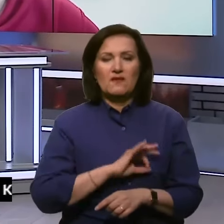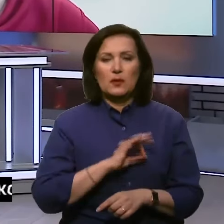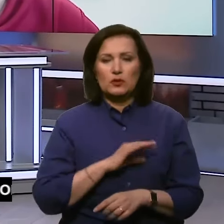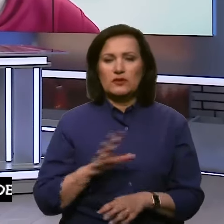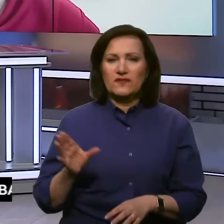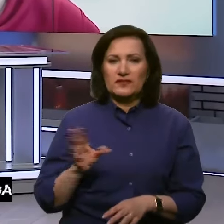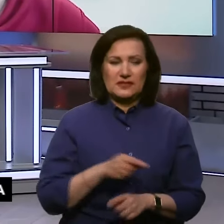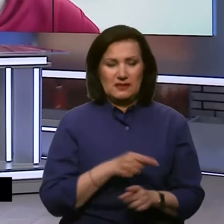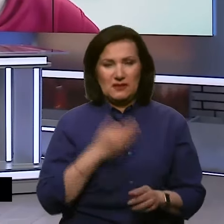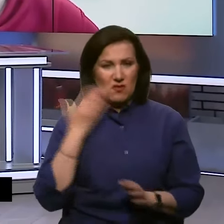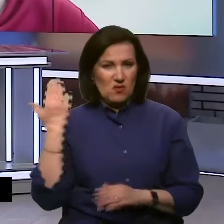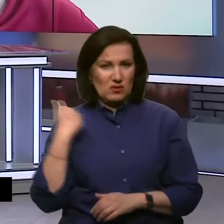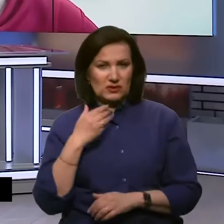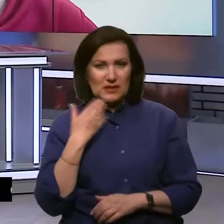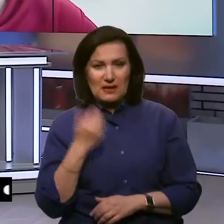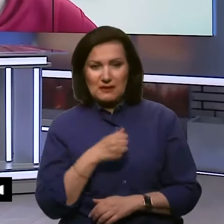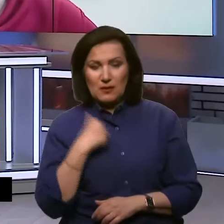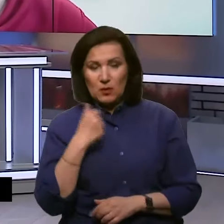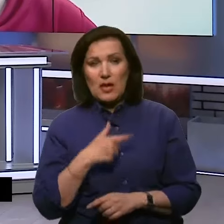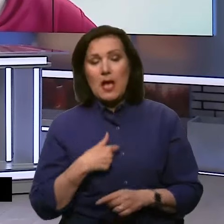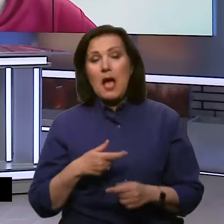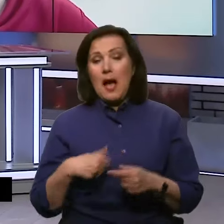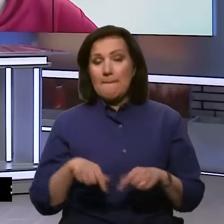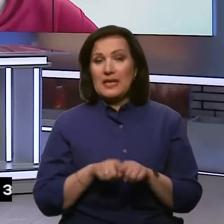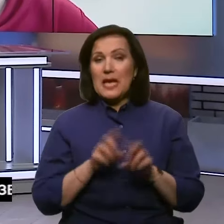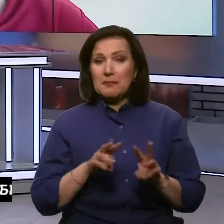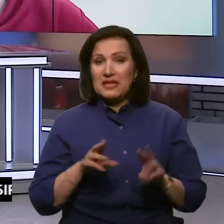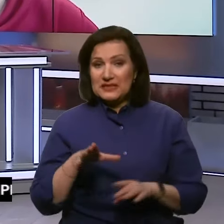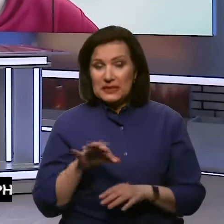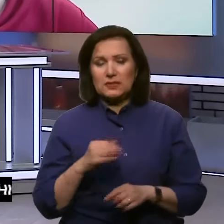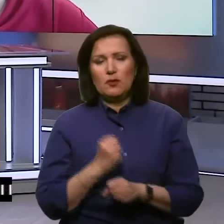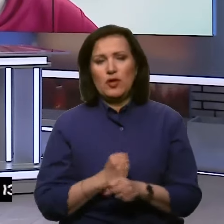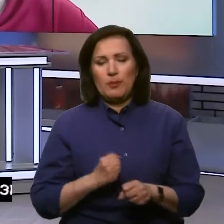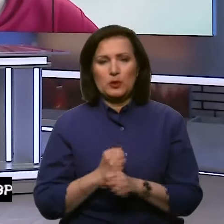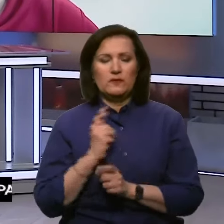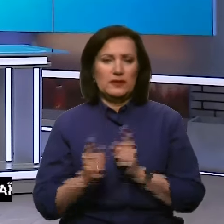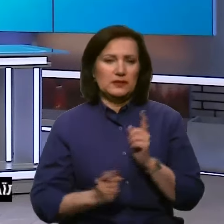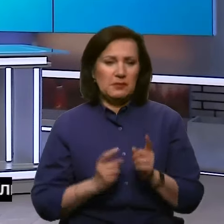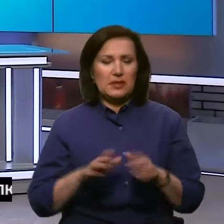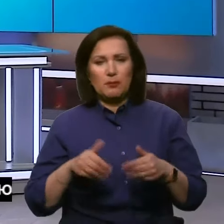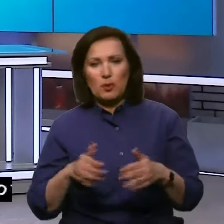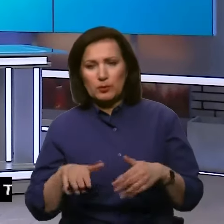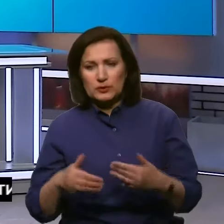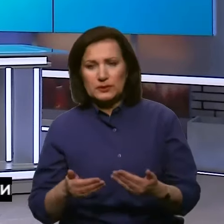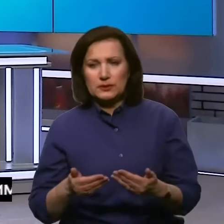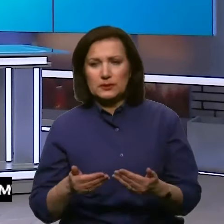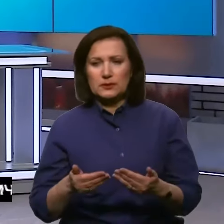використовувався всі останні роки. Але ми, як міністерство, напрацювали зміни, пропозиції.